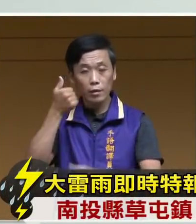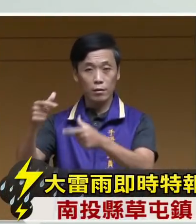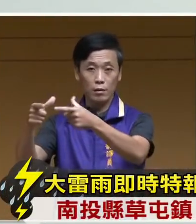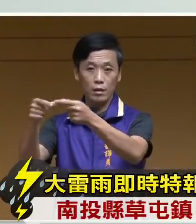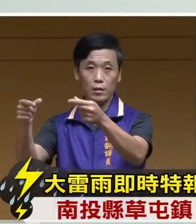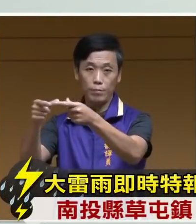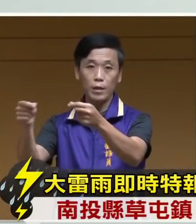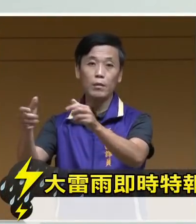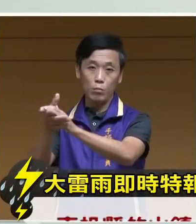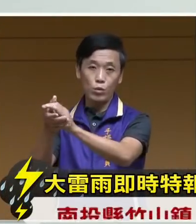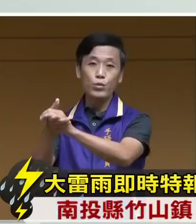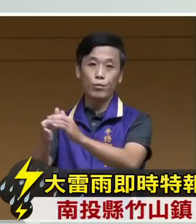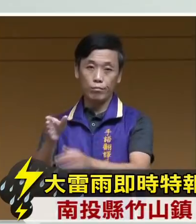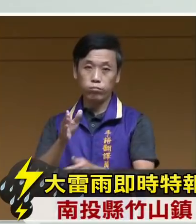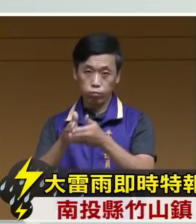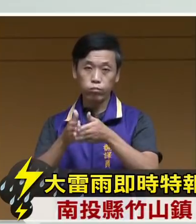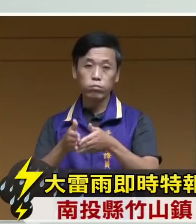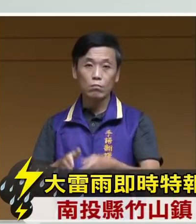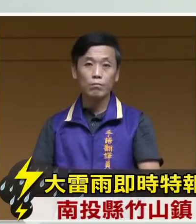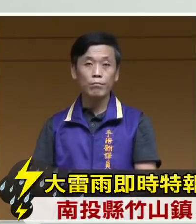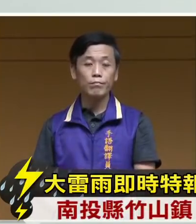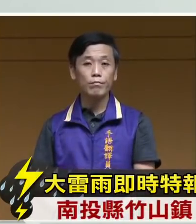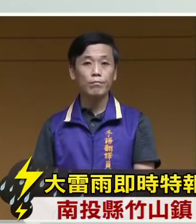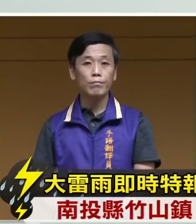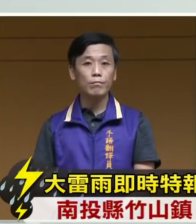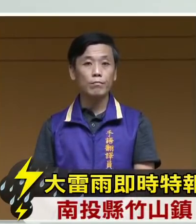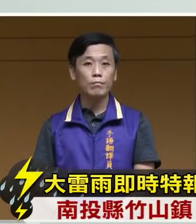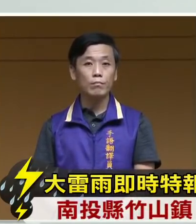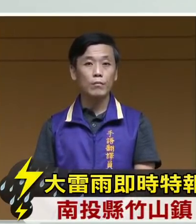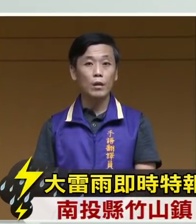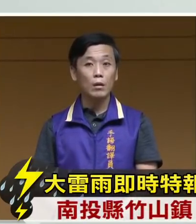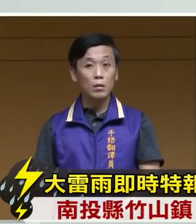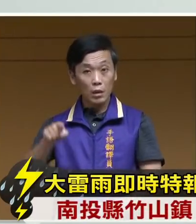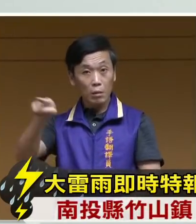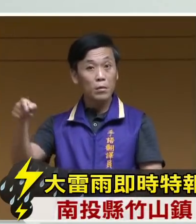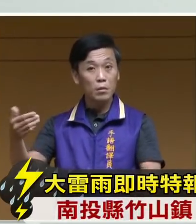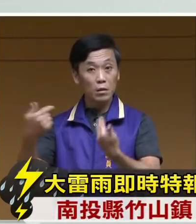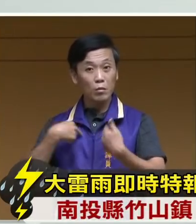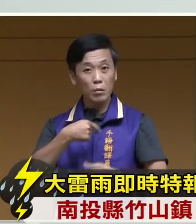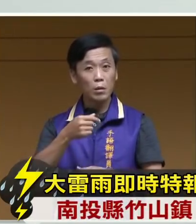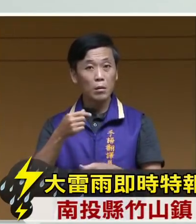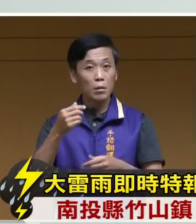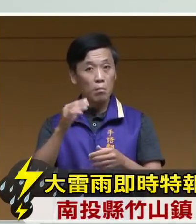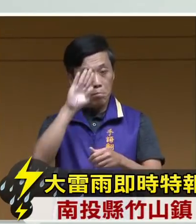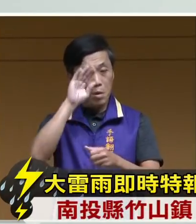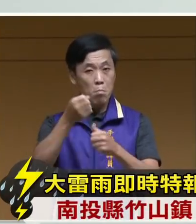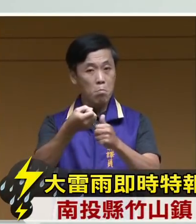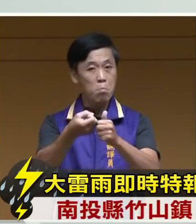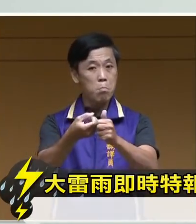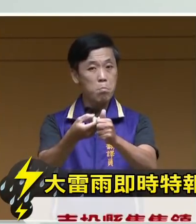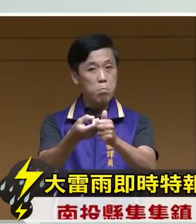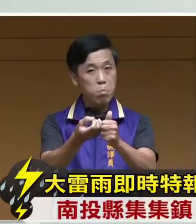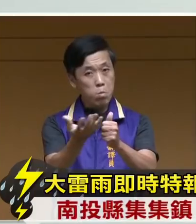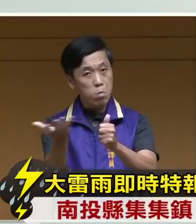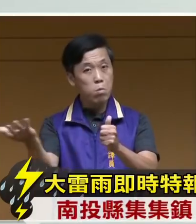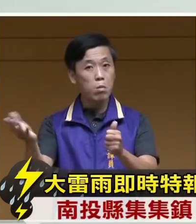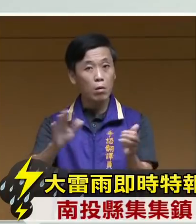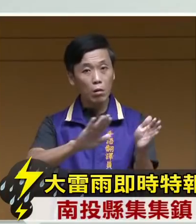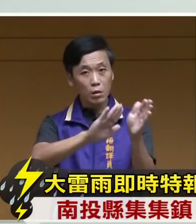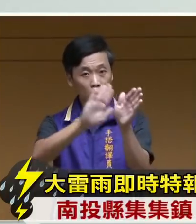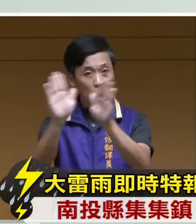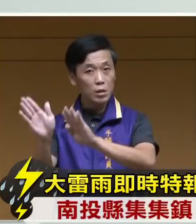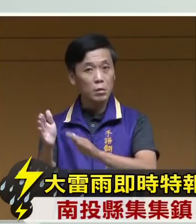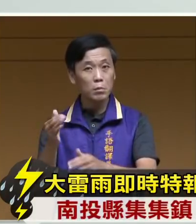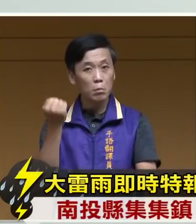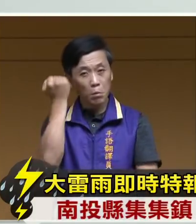的朋友，那在我们困难的时候，疫情严峻的时候，那送